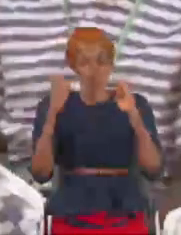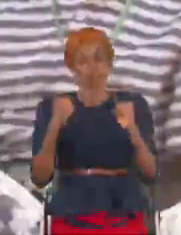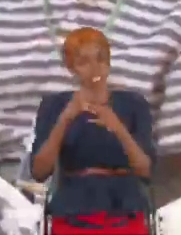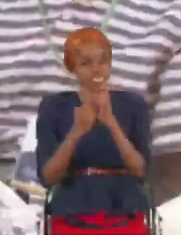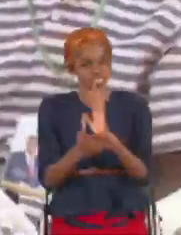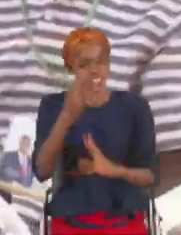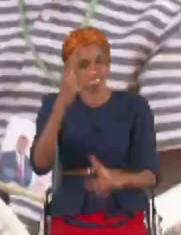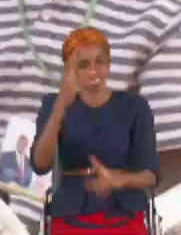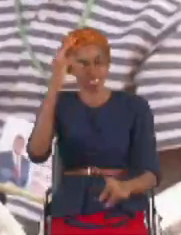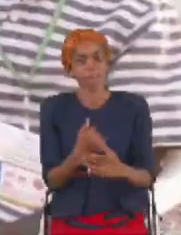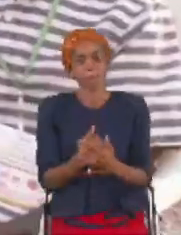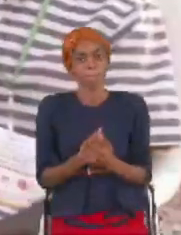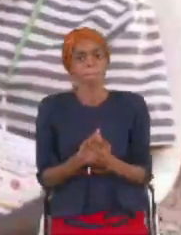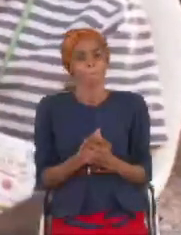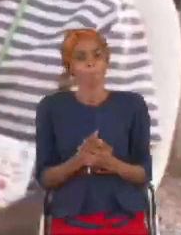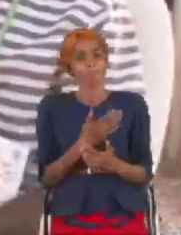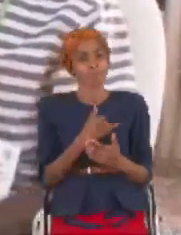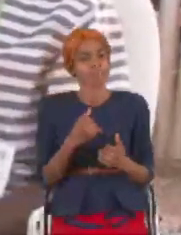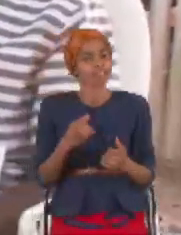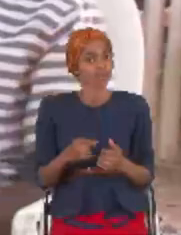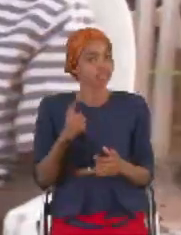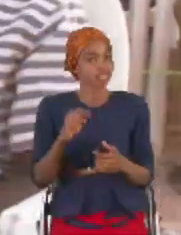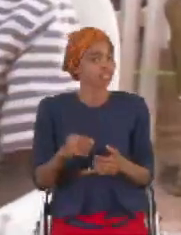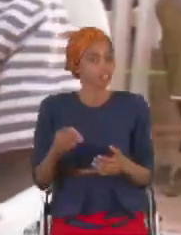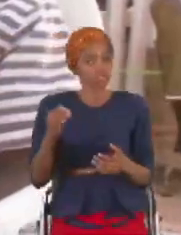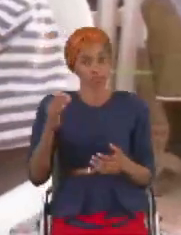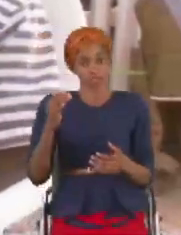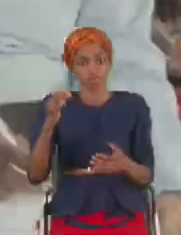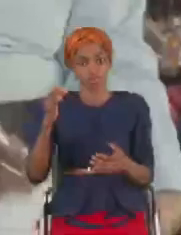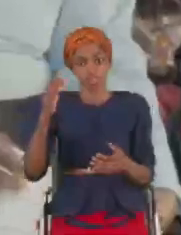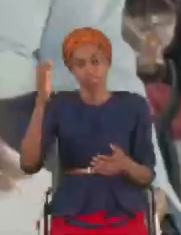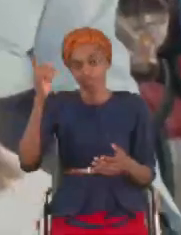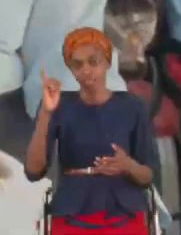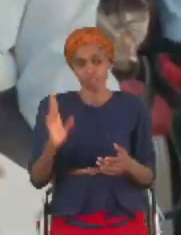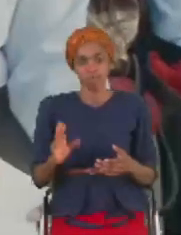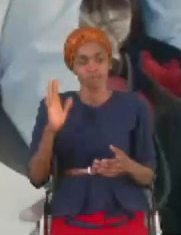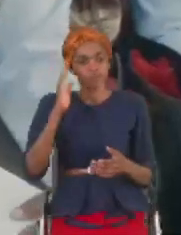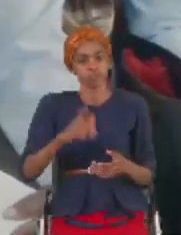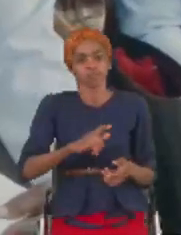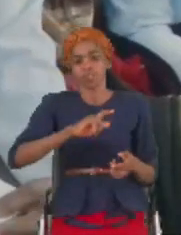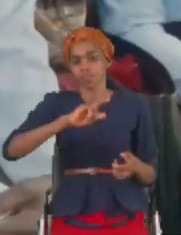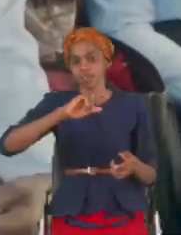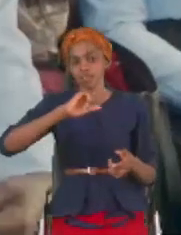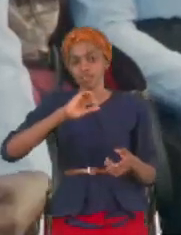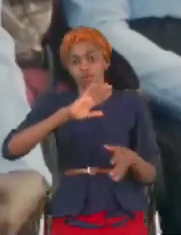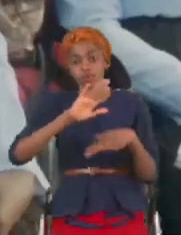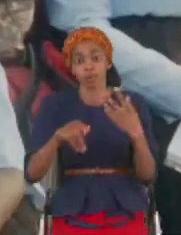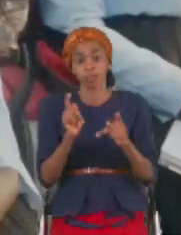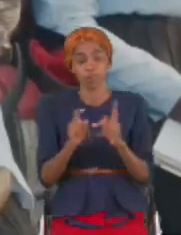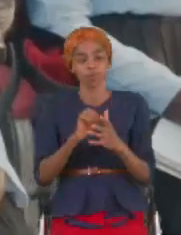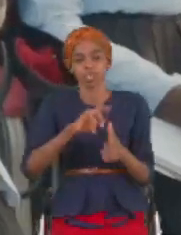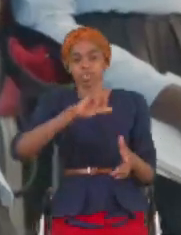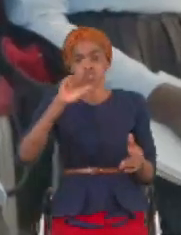forts et ceux qui te faisait tomber avant